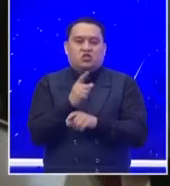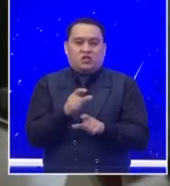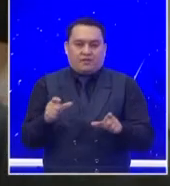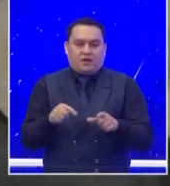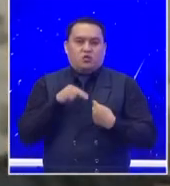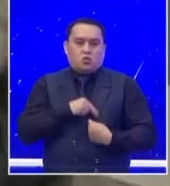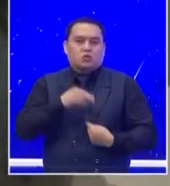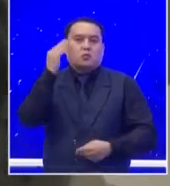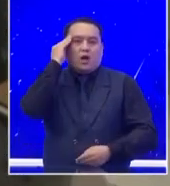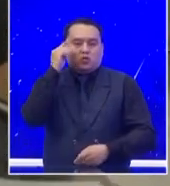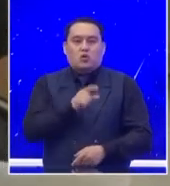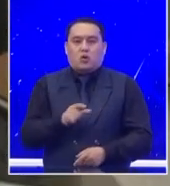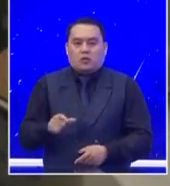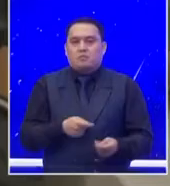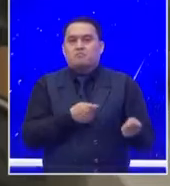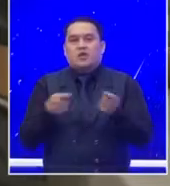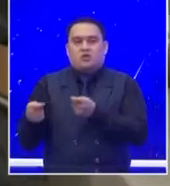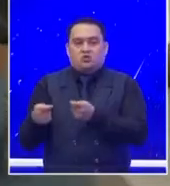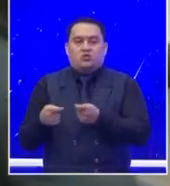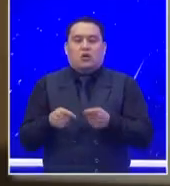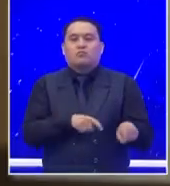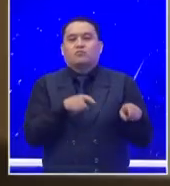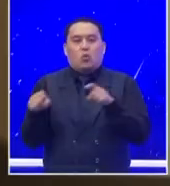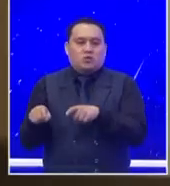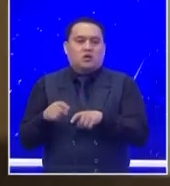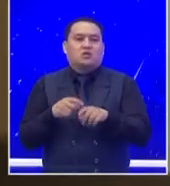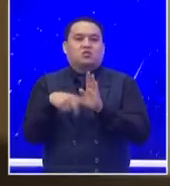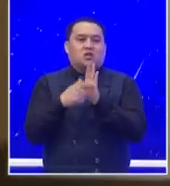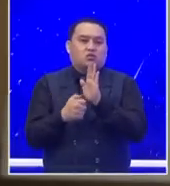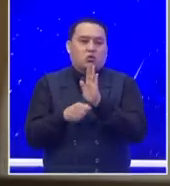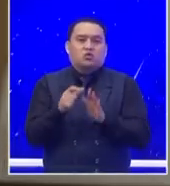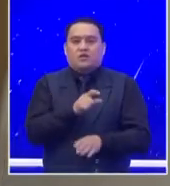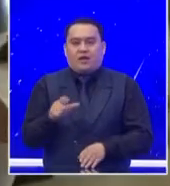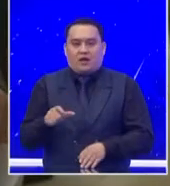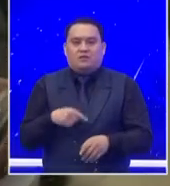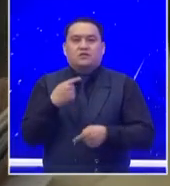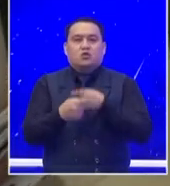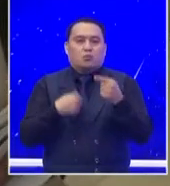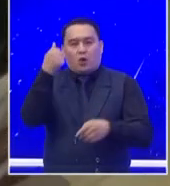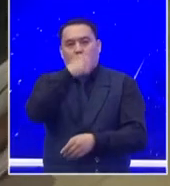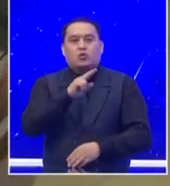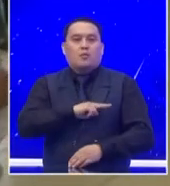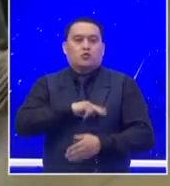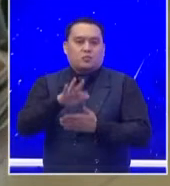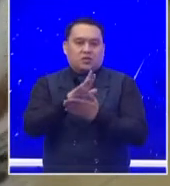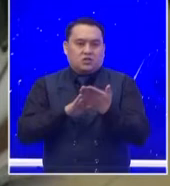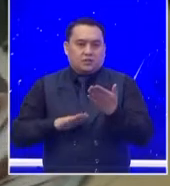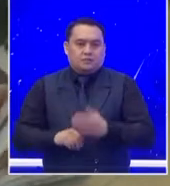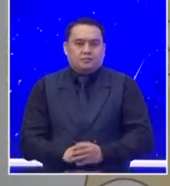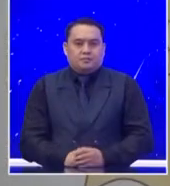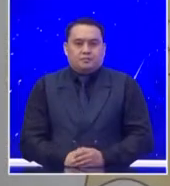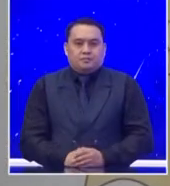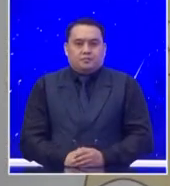числа трудоспособных граждан переселившихся семей трудоустроены около 600 человек. В текущем году данная работа продолжается.